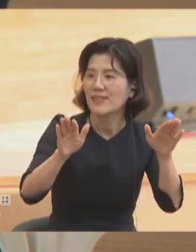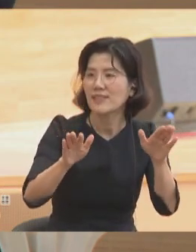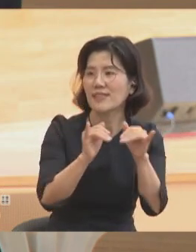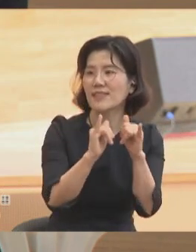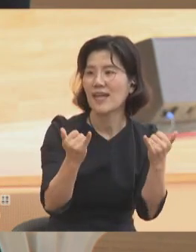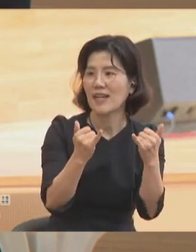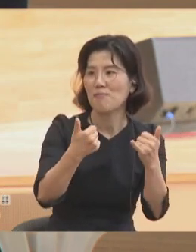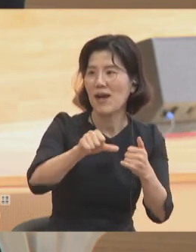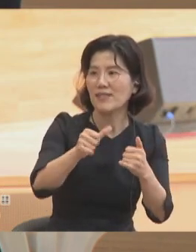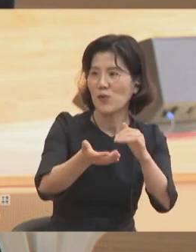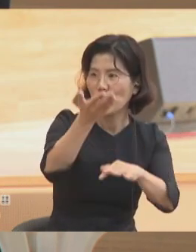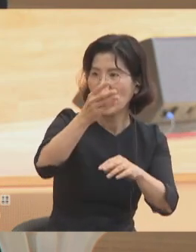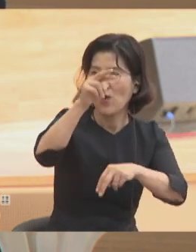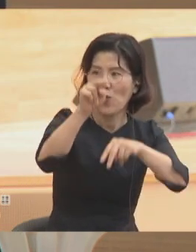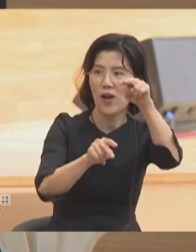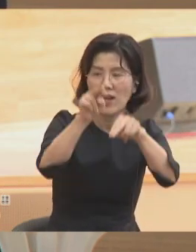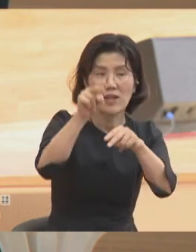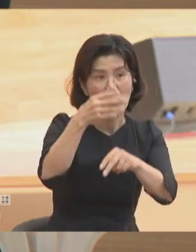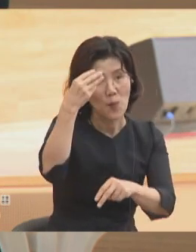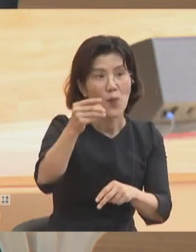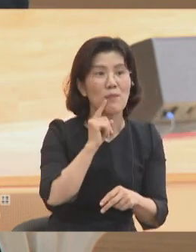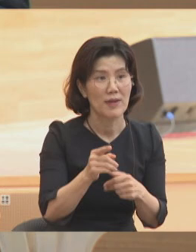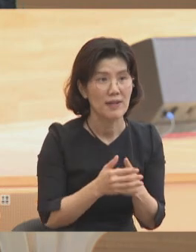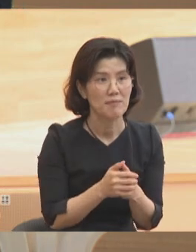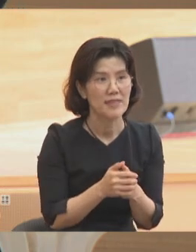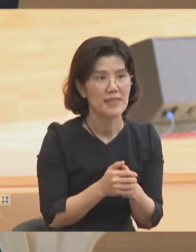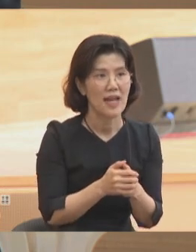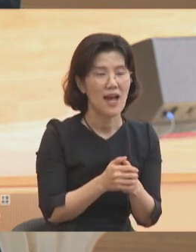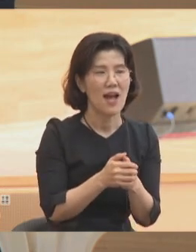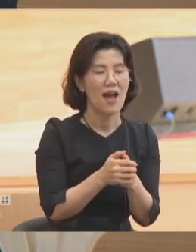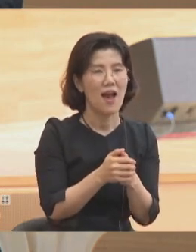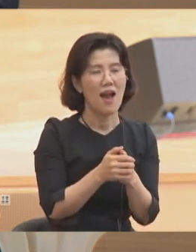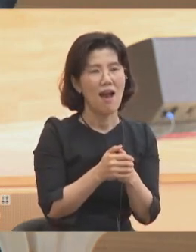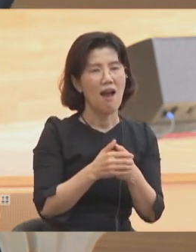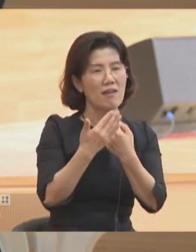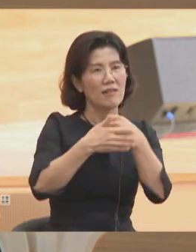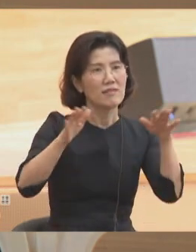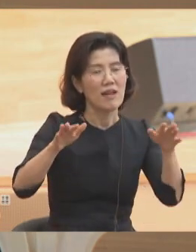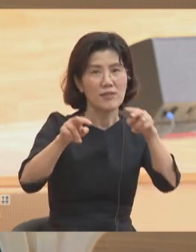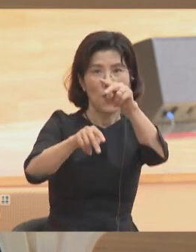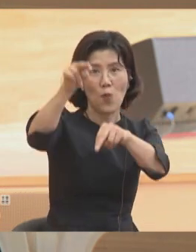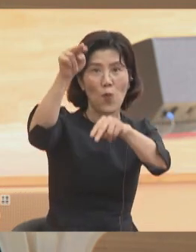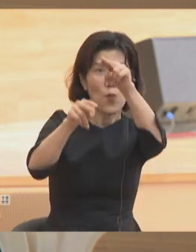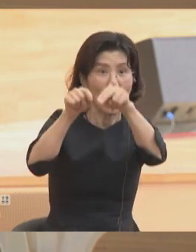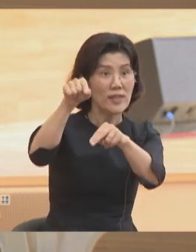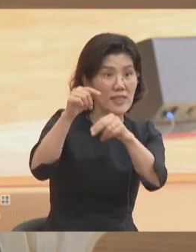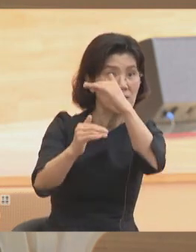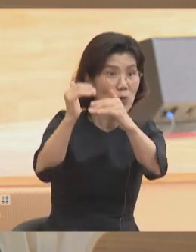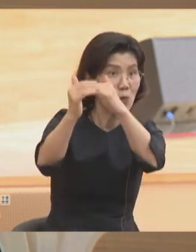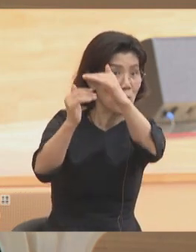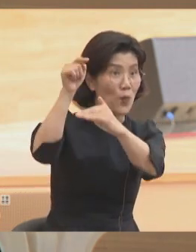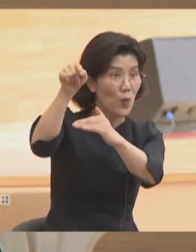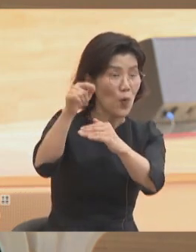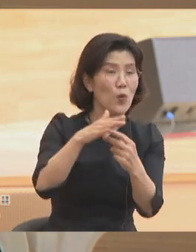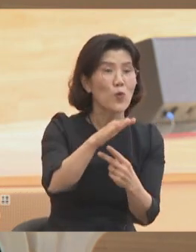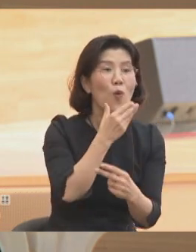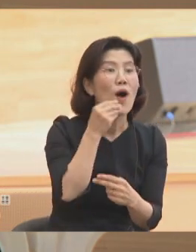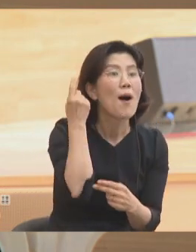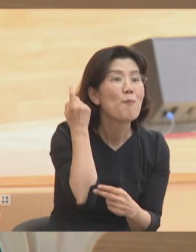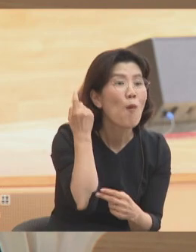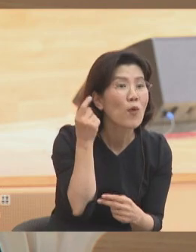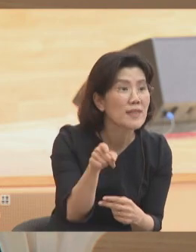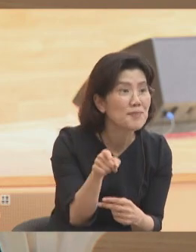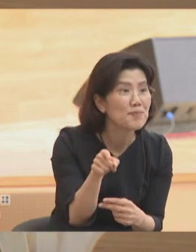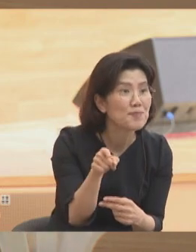보리라 야곱에게 하늘과 땅을 연결하던 천사가 오르락 내리락 하던 그 사닥다리 요한복음에서는 어디에